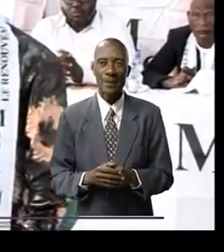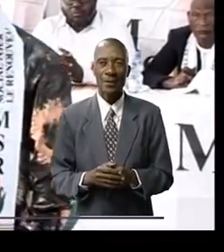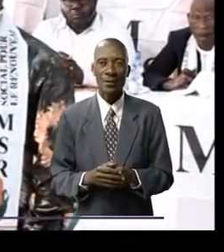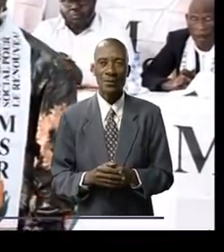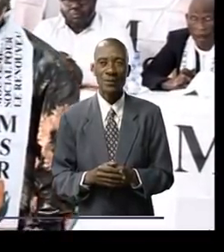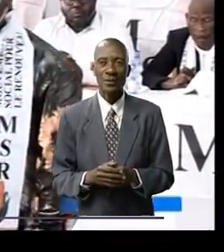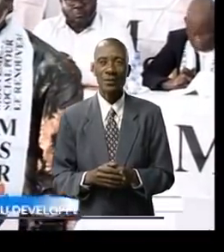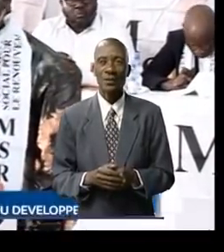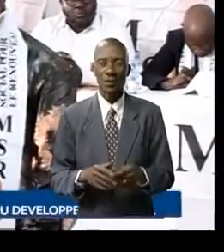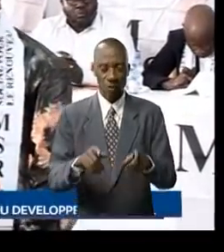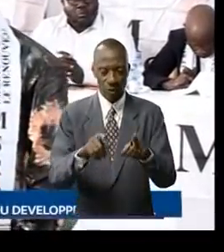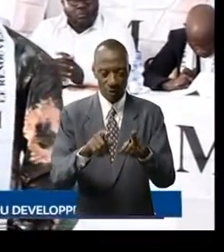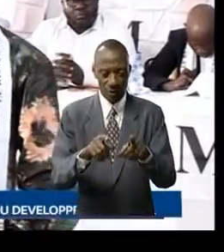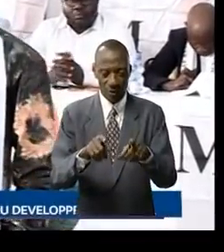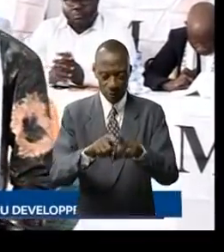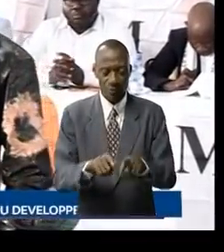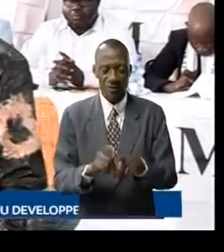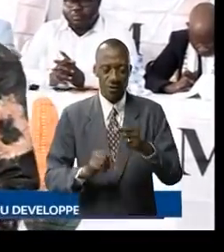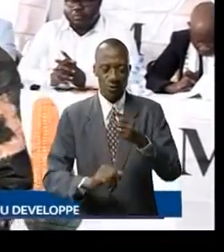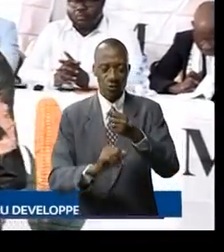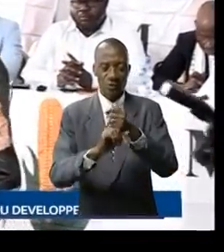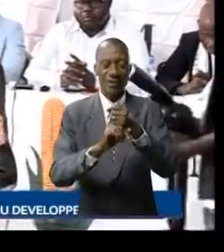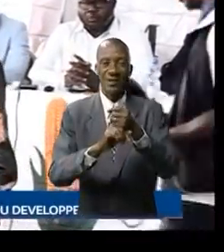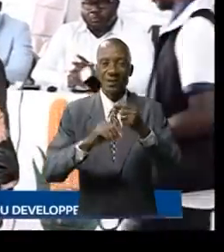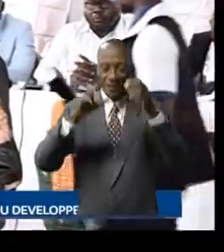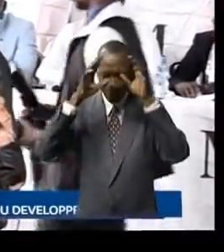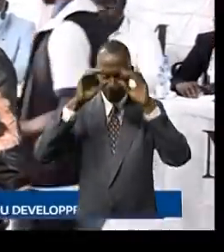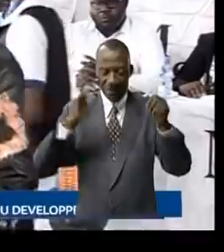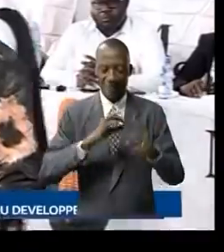Antoine Tshilombo, les élections de